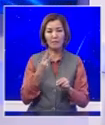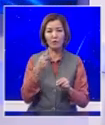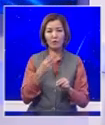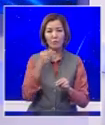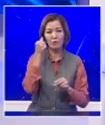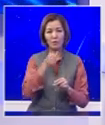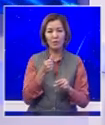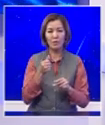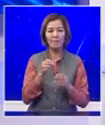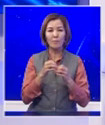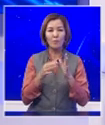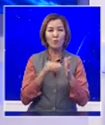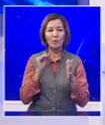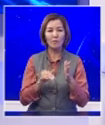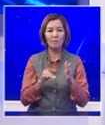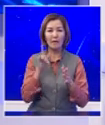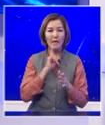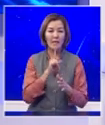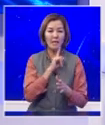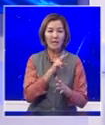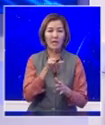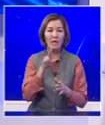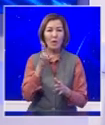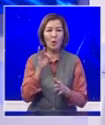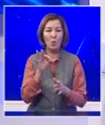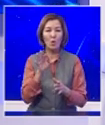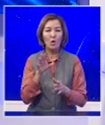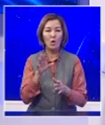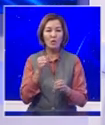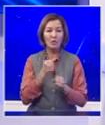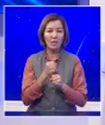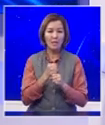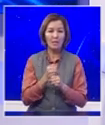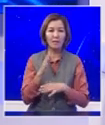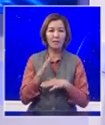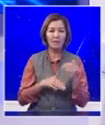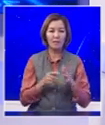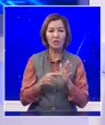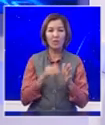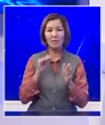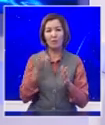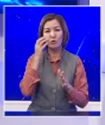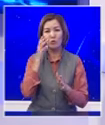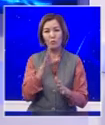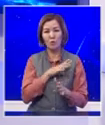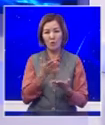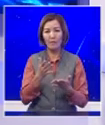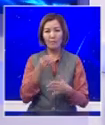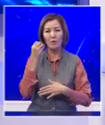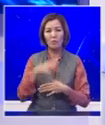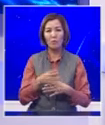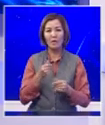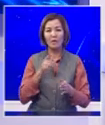2022-2023 жылдары 19 мыңнан аса елге эко жасалыпты. Олардың 7 мыңнан астамы жүкті болған. Айта кетейік, эко орталықтарына